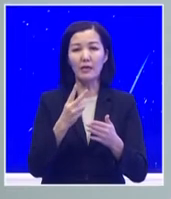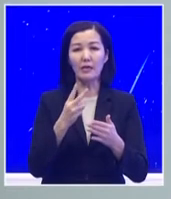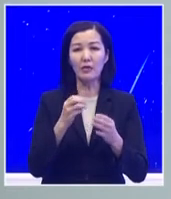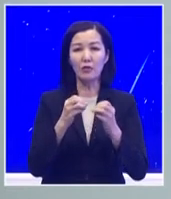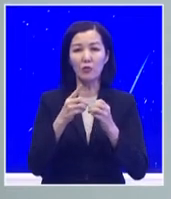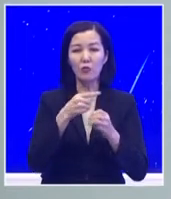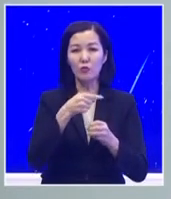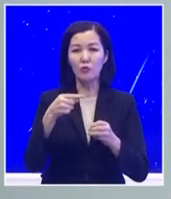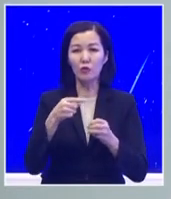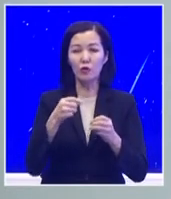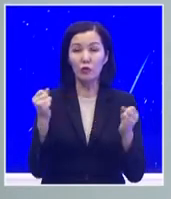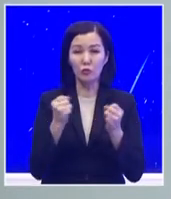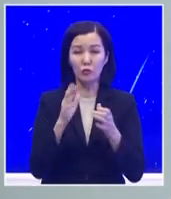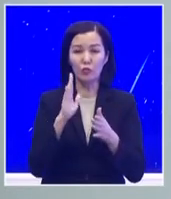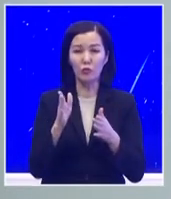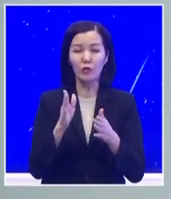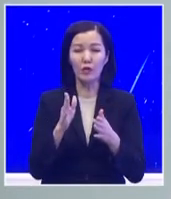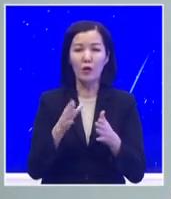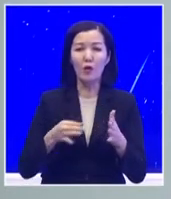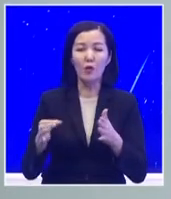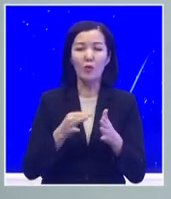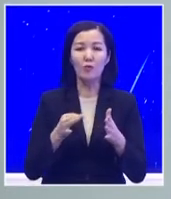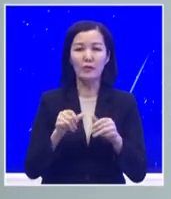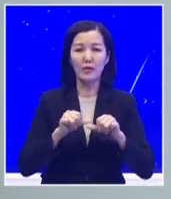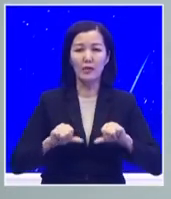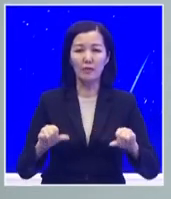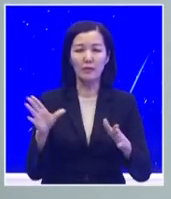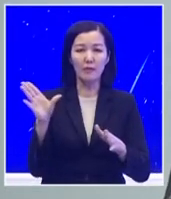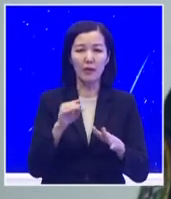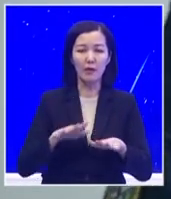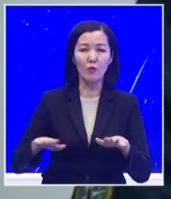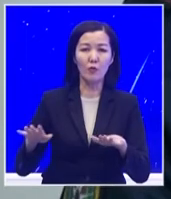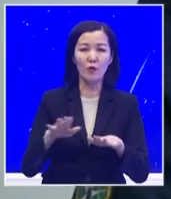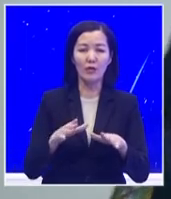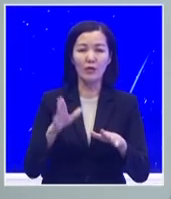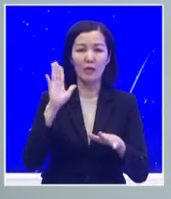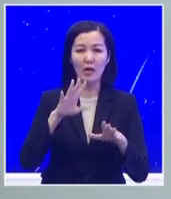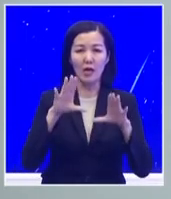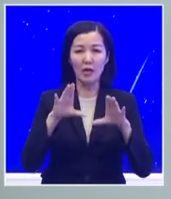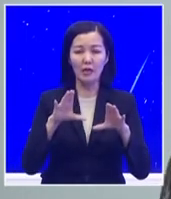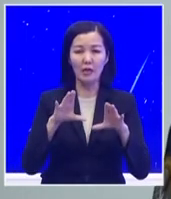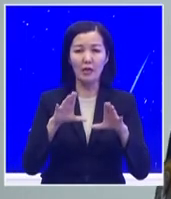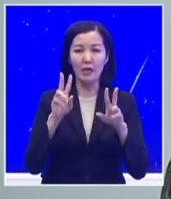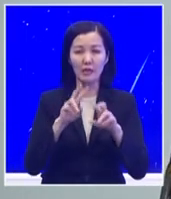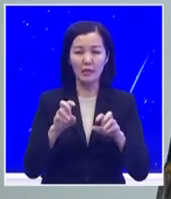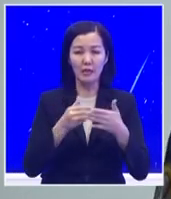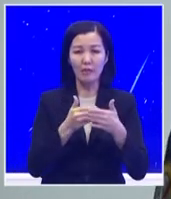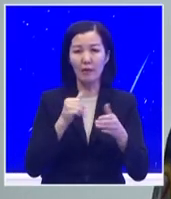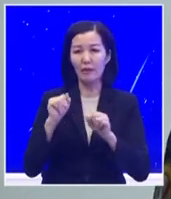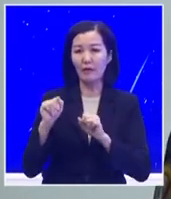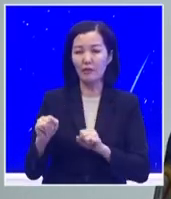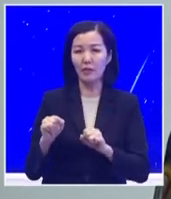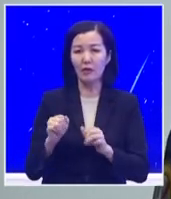13 градусқа дейін суық күтіліп отыр. Облыстық комиссия қазіргі таңда барлық өңірлердегі қар мөлшерін анықтап шықты. Қауіпсіздік